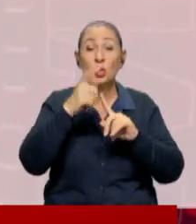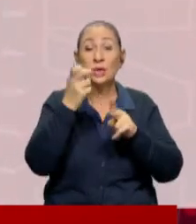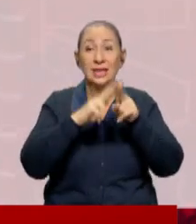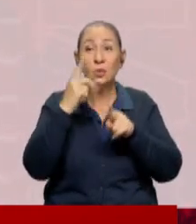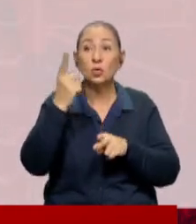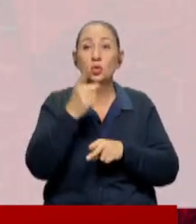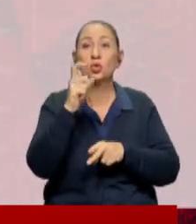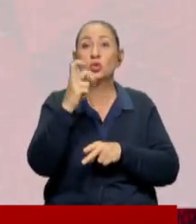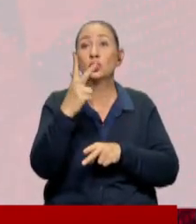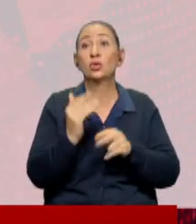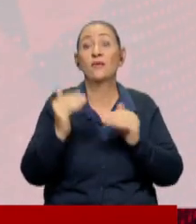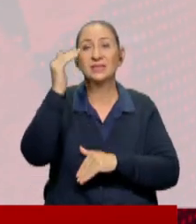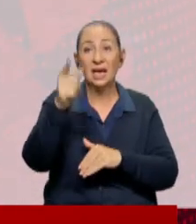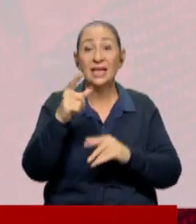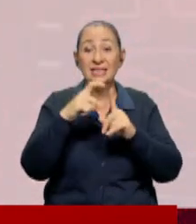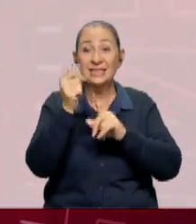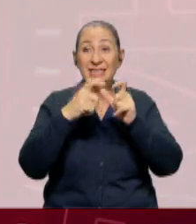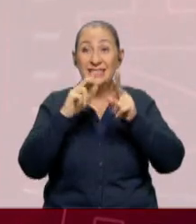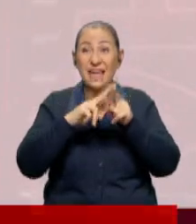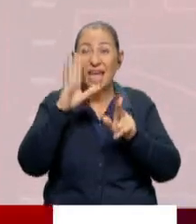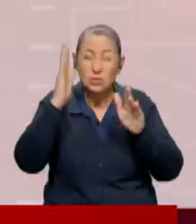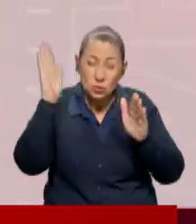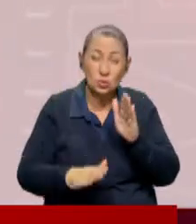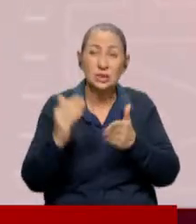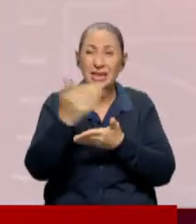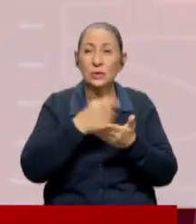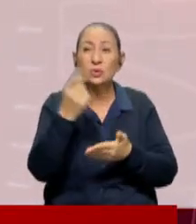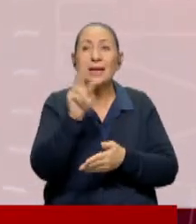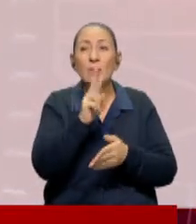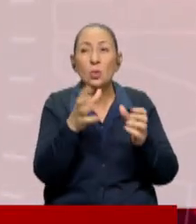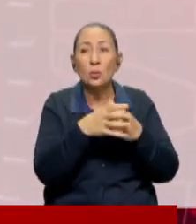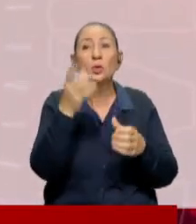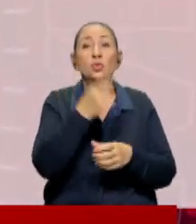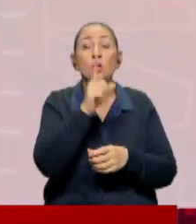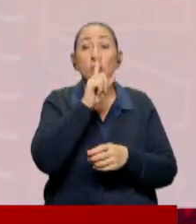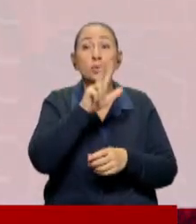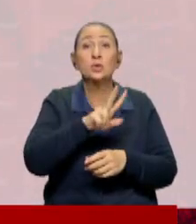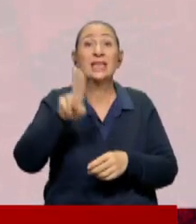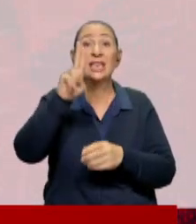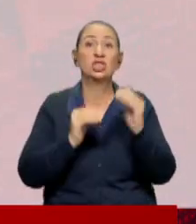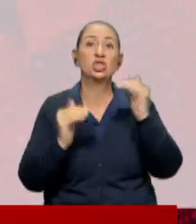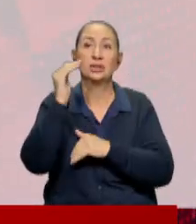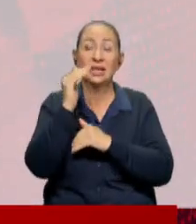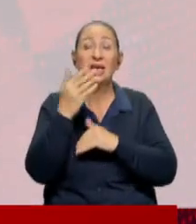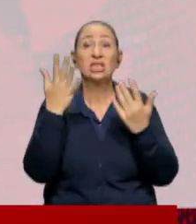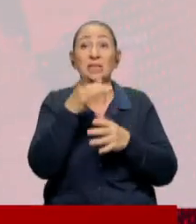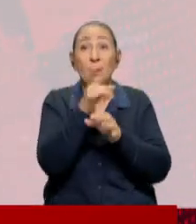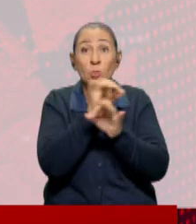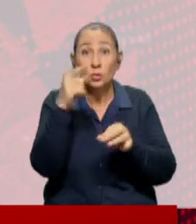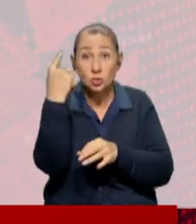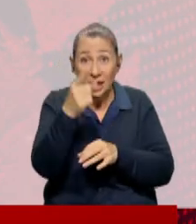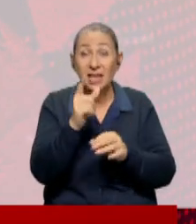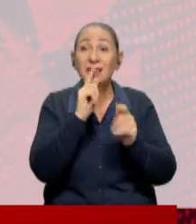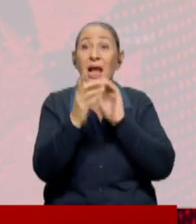göre %93'ü aştı. DİSK'e göre ise en düşük gelirli %20'lik grubun gıda enflasyonu %137'ye çıktı. İşte tam da bu